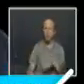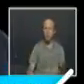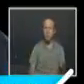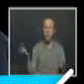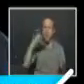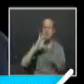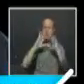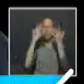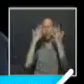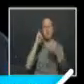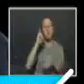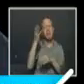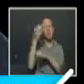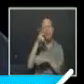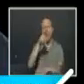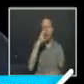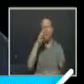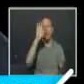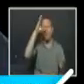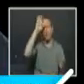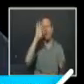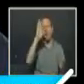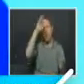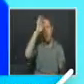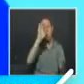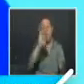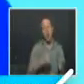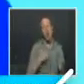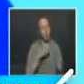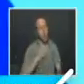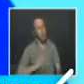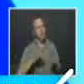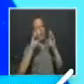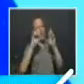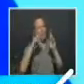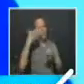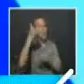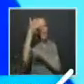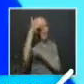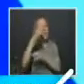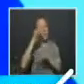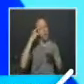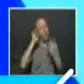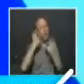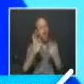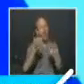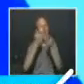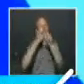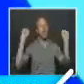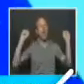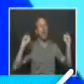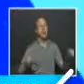עוד 10 שנים, איזה מדינה אתה רואה בשביל הבן שלך? אני רוצה לקוות שתהיה מדינה נאורה